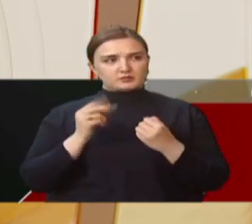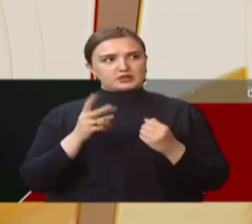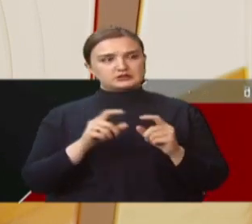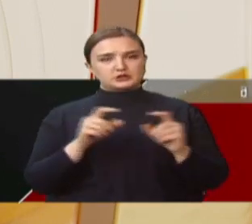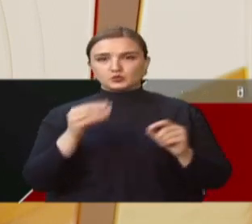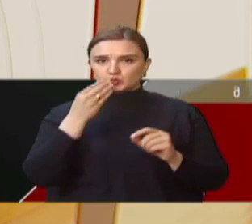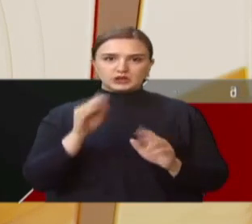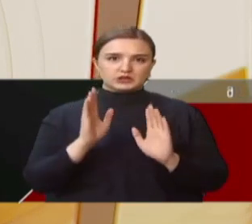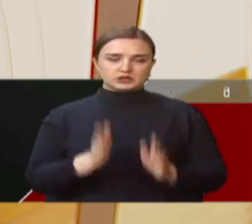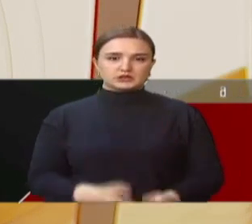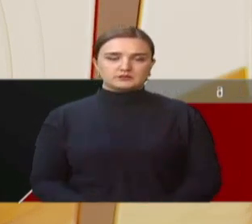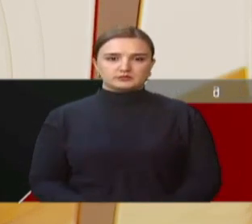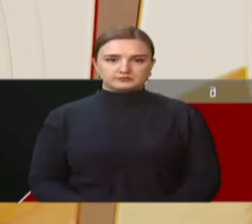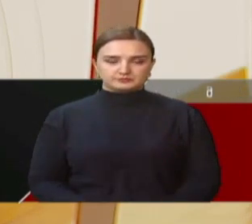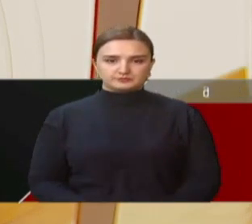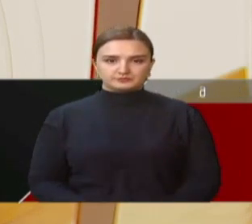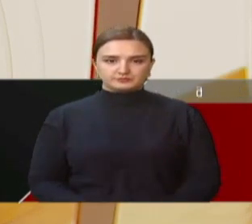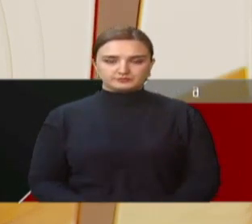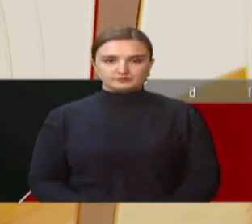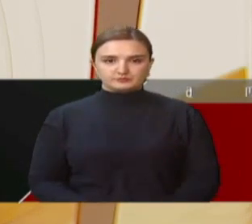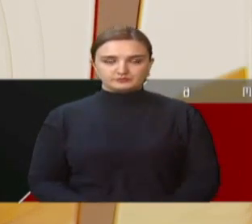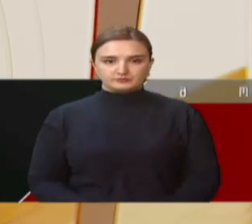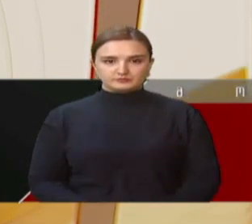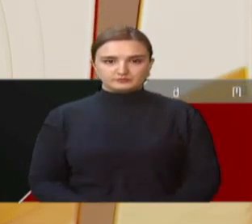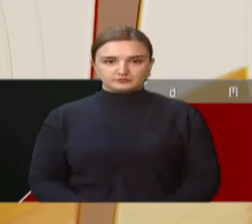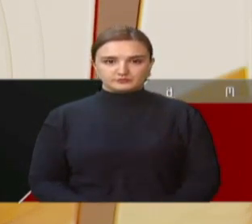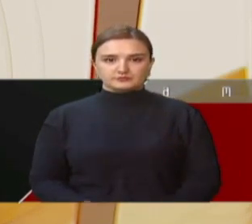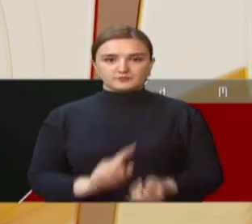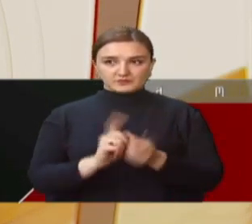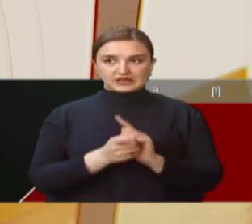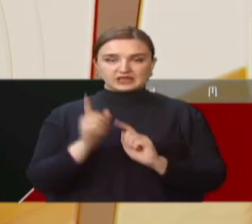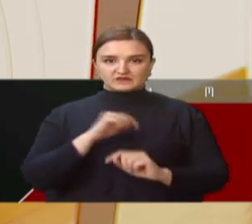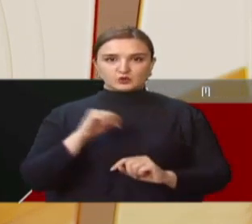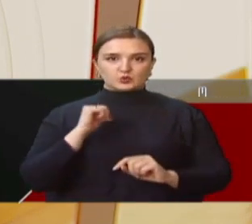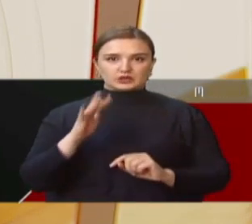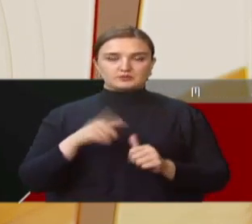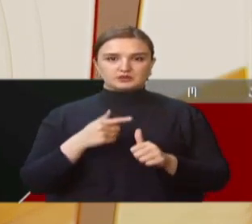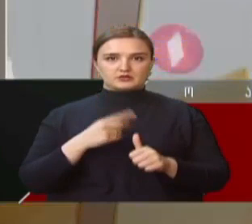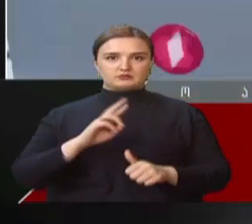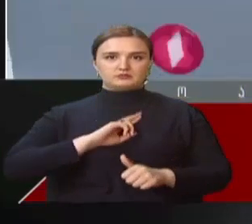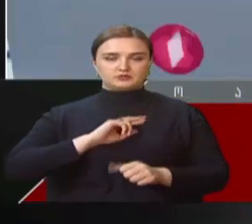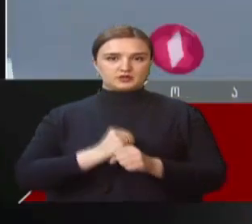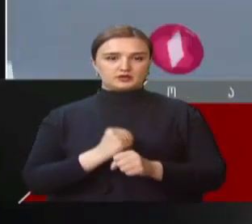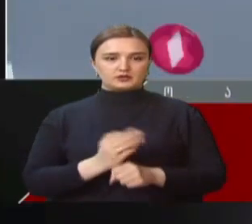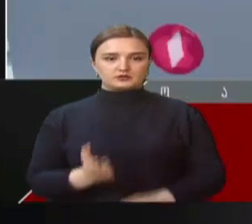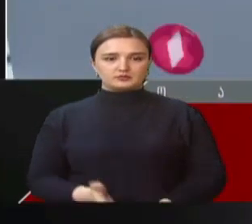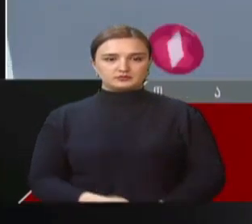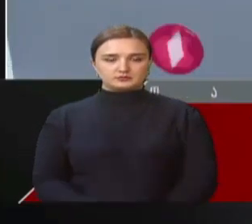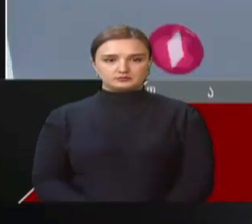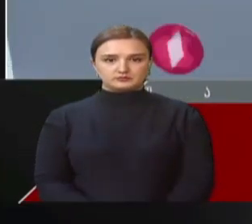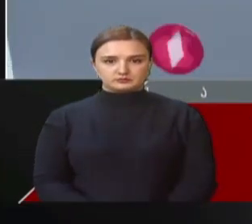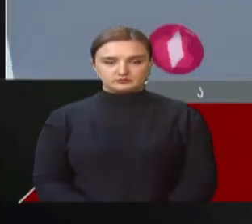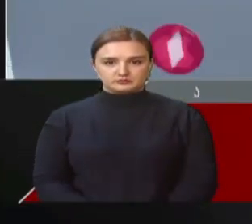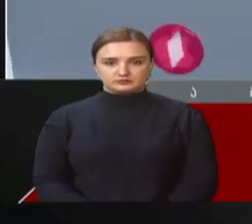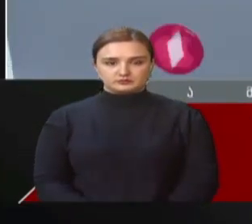და უკეთესიც იქნება. სათქმელი ექნება რომ საქართველოს შეიყვანეს ევროპაში და აი ამ კამპანიით ჩაატარონ არჩევნები. ბატონ პატა, ეს უნდა და არა